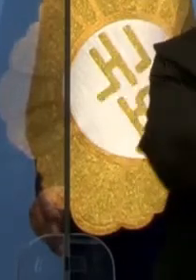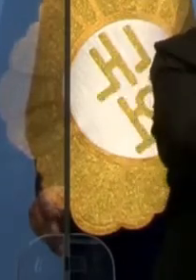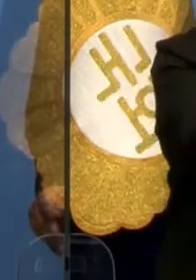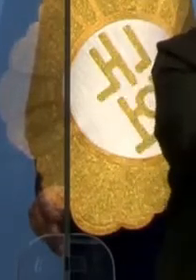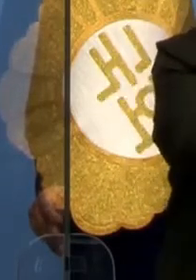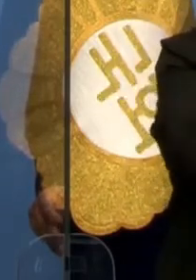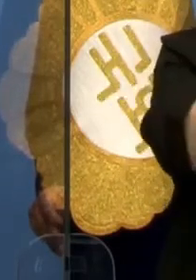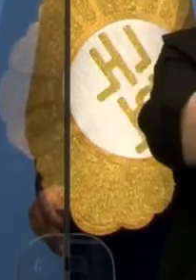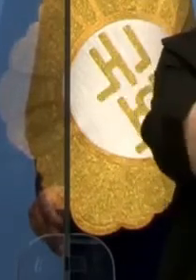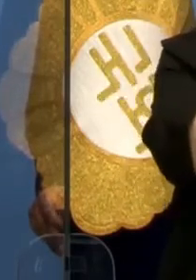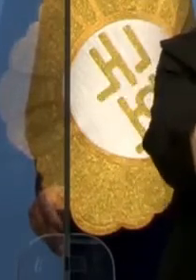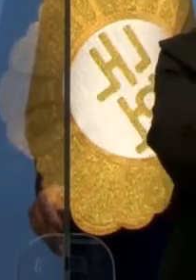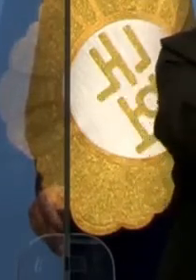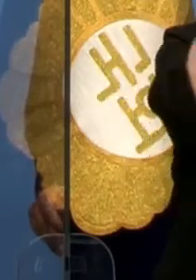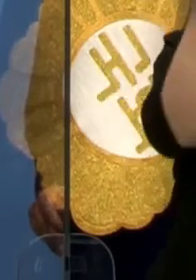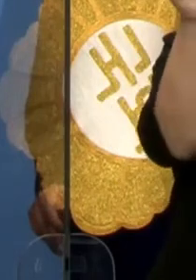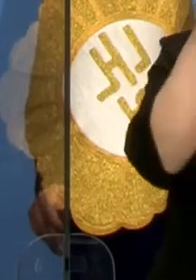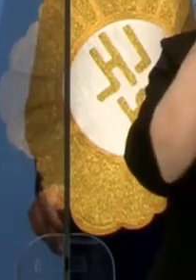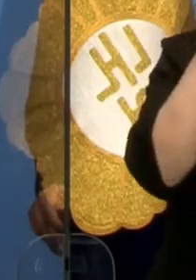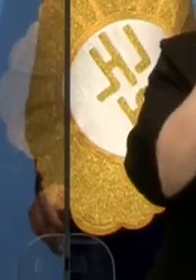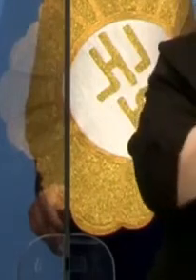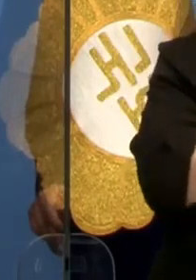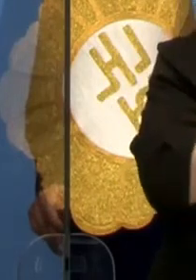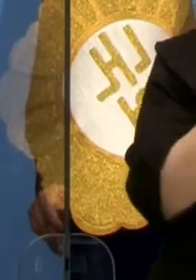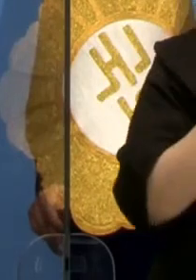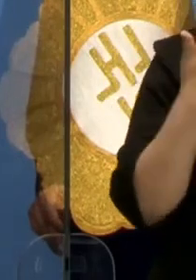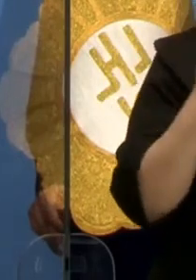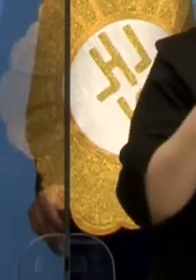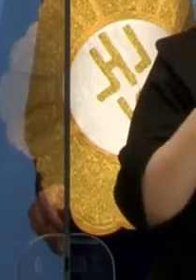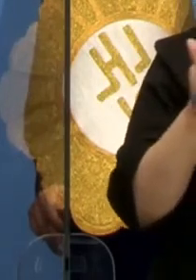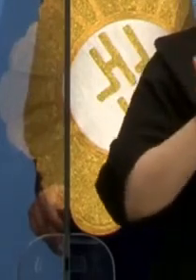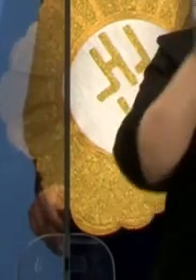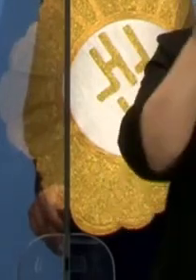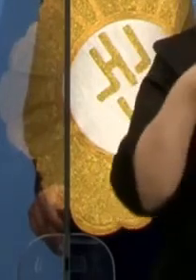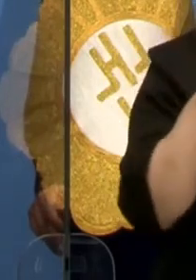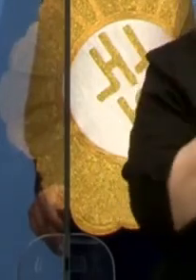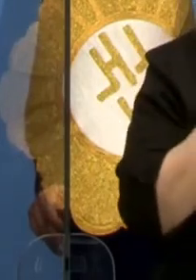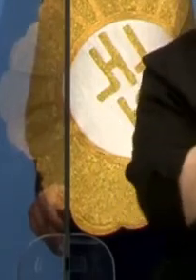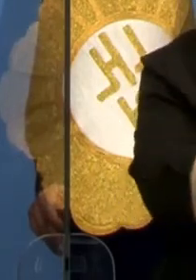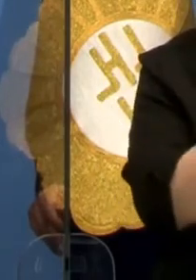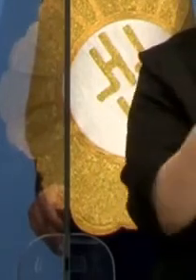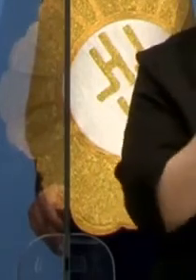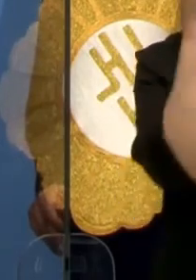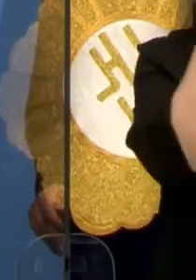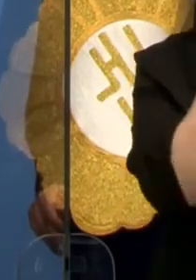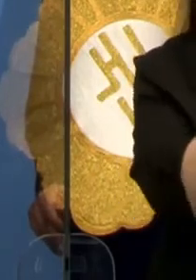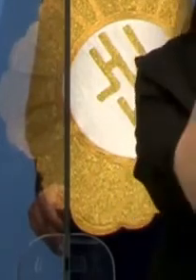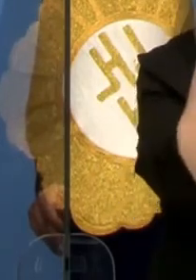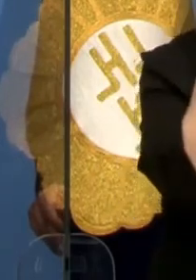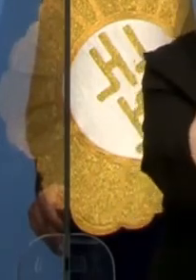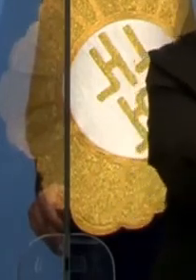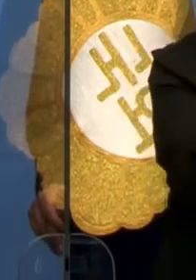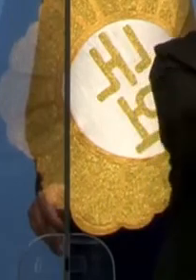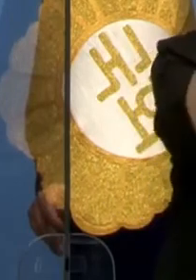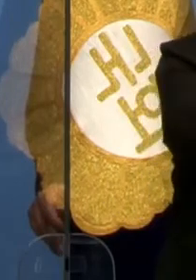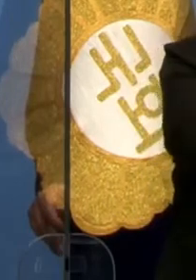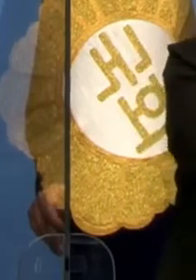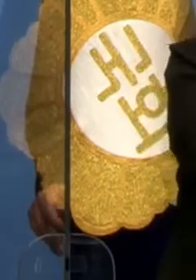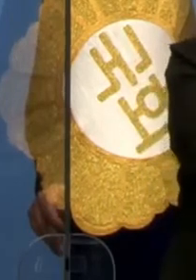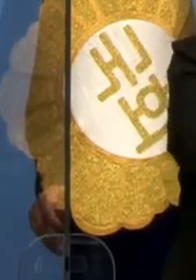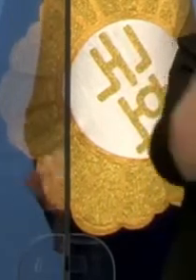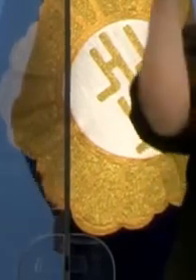먼저 정보경찰을 부르거든요. 그래서 부산시장 뒤를 캐라. 그리고 나서 그 자료들과 하명 자료를